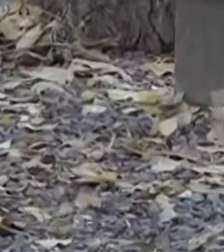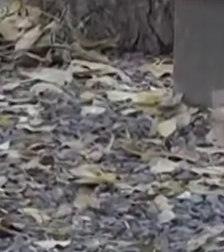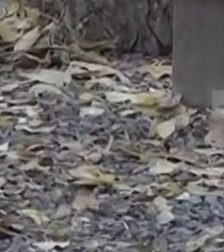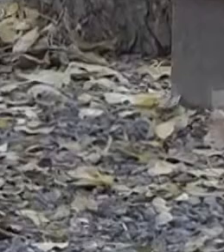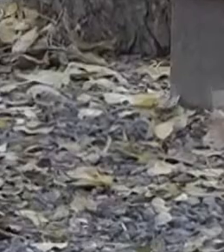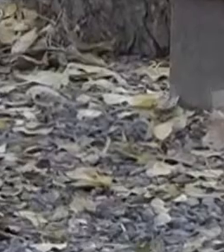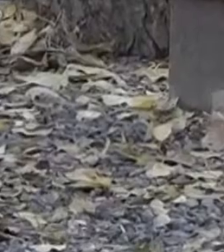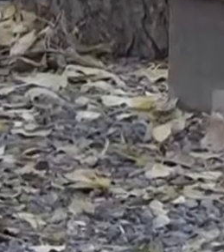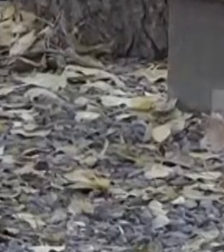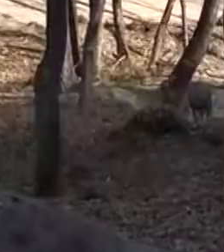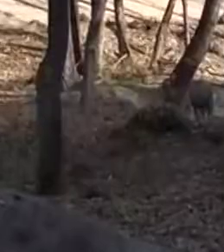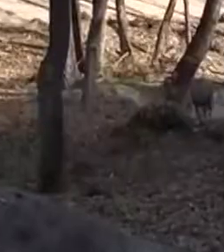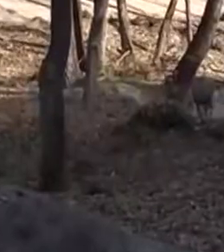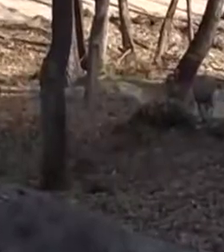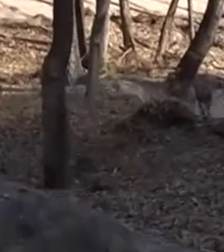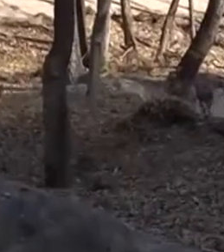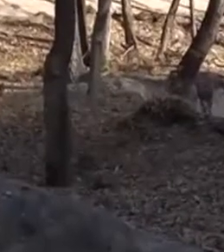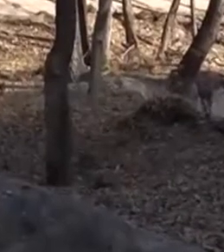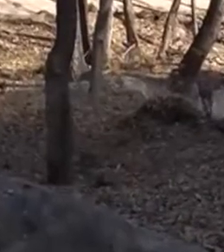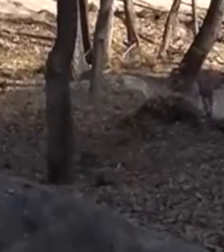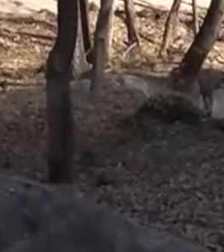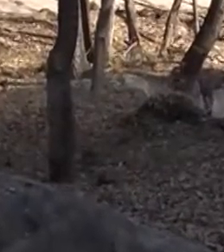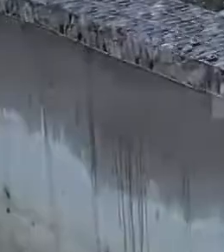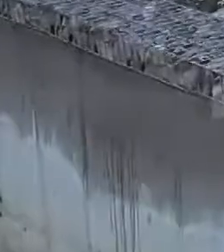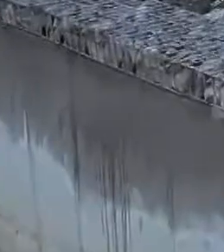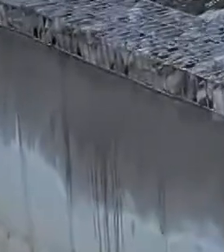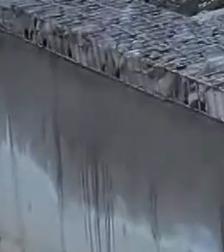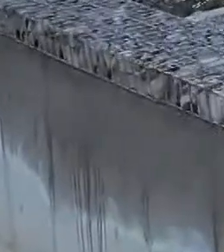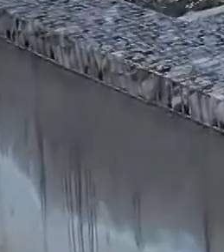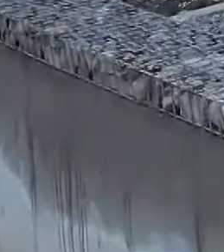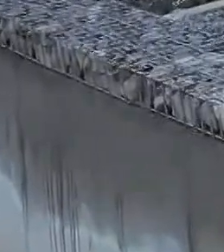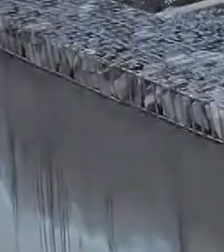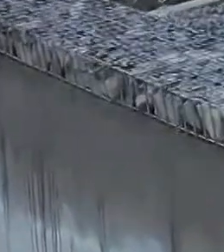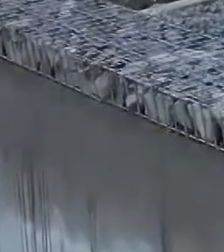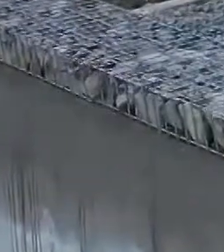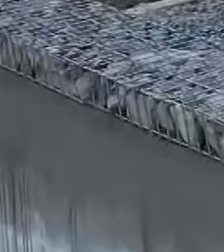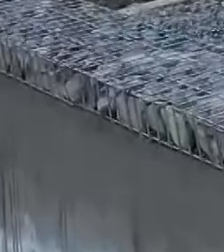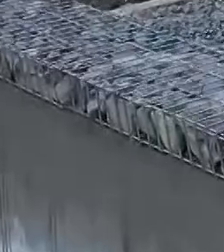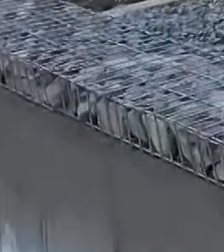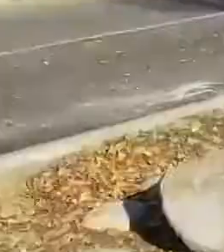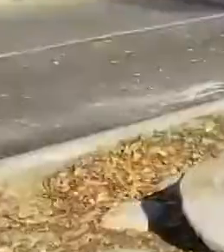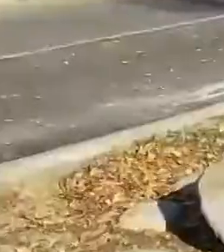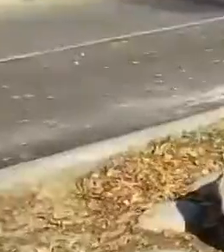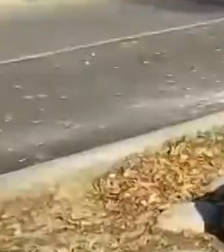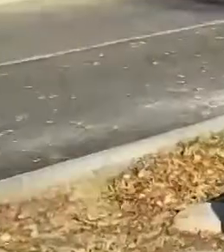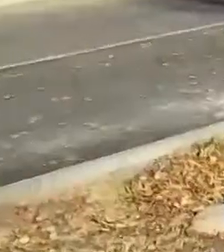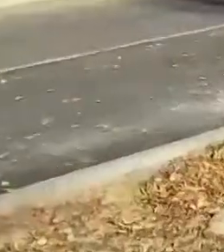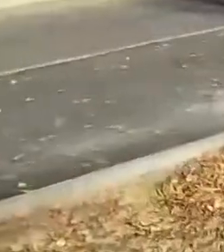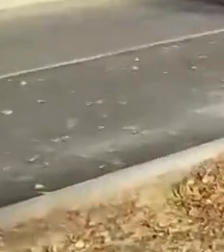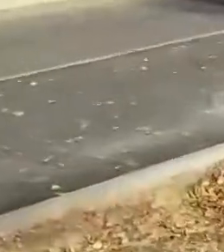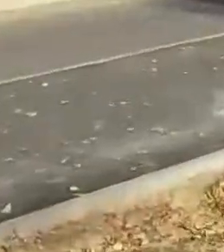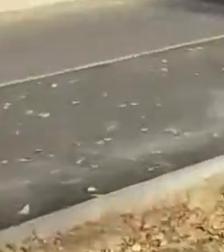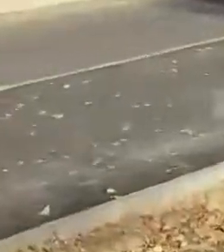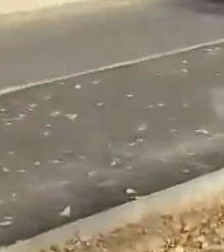уже обустроенные зоны и парки остаются в неведении алматинцев. Поэтому эти объекты должны придавать широкой огласке, считает